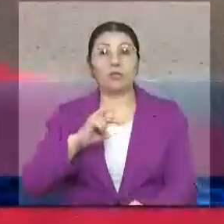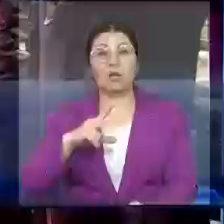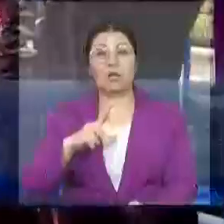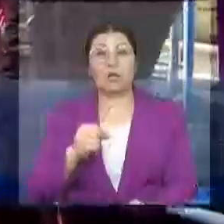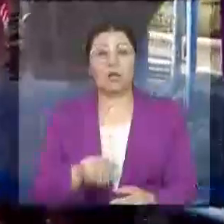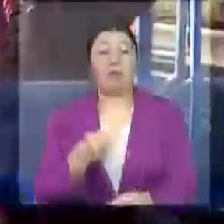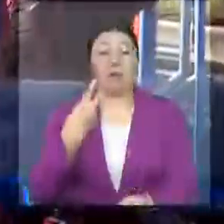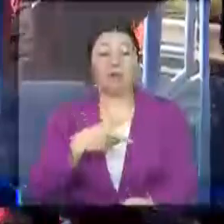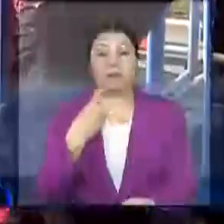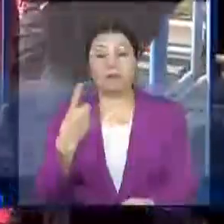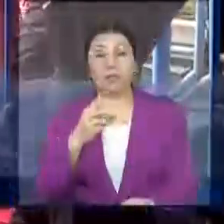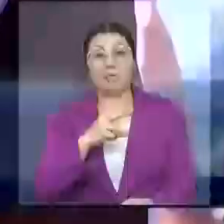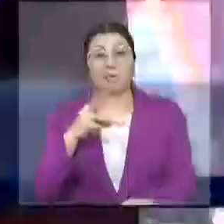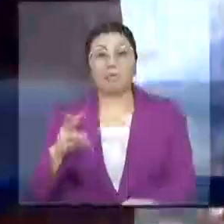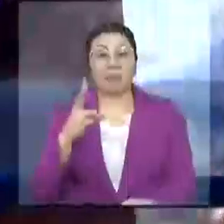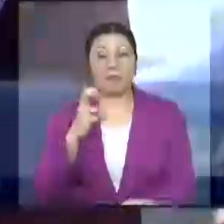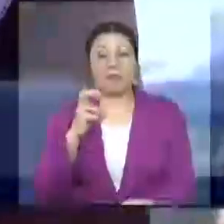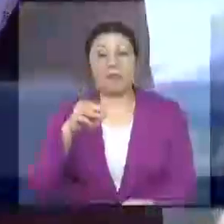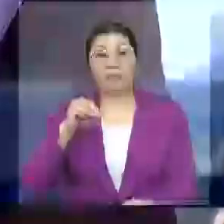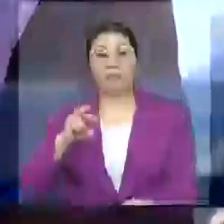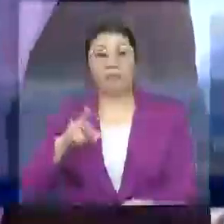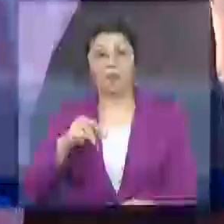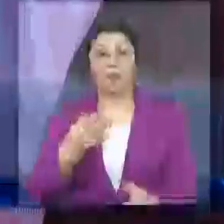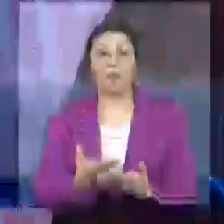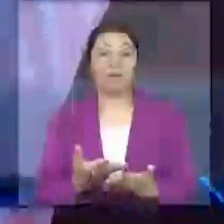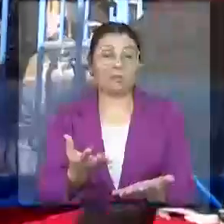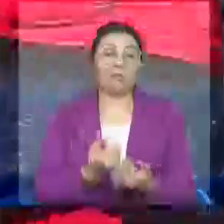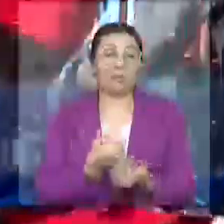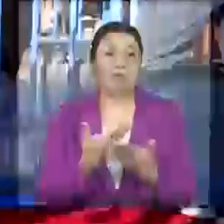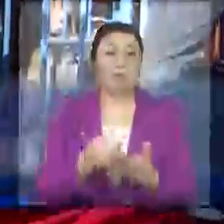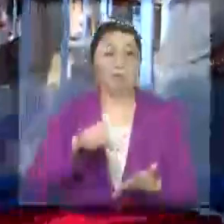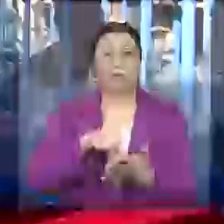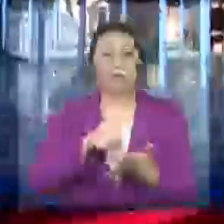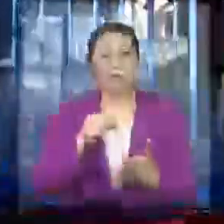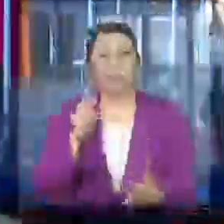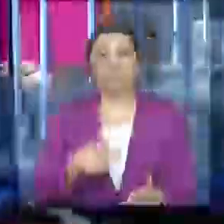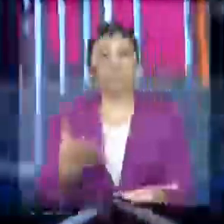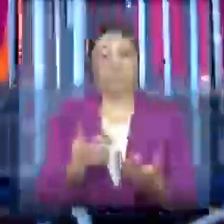На дистанции 21 километр – 200 тысяч. При этом, все без исключения, участники